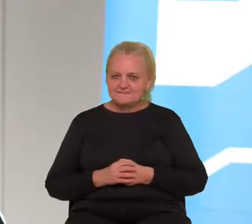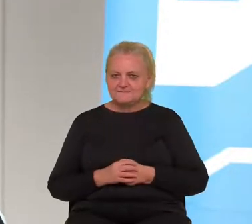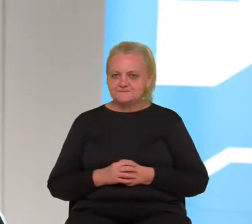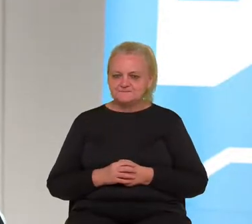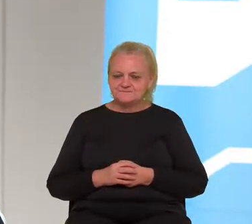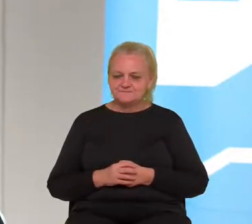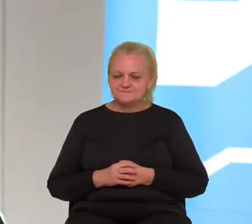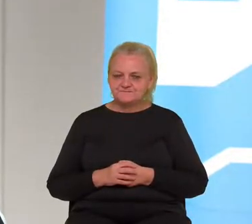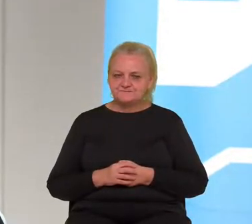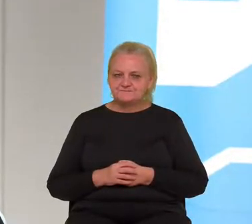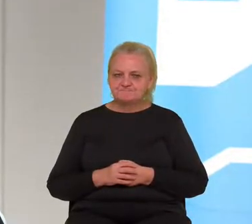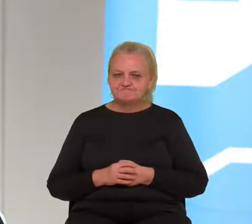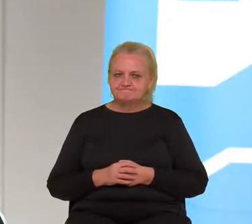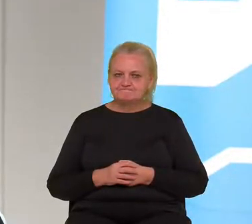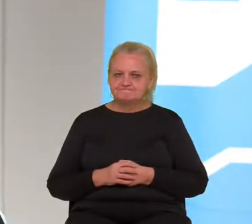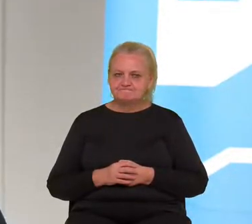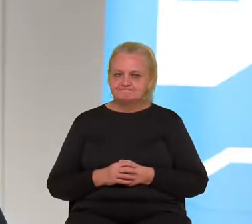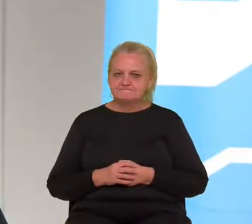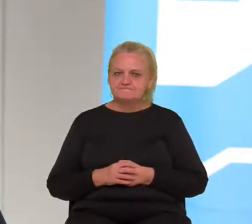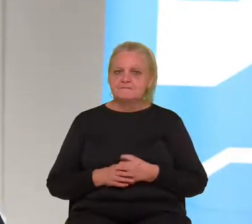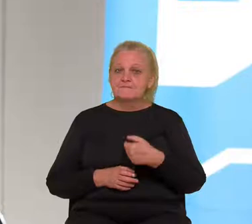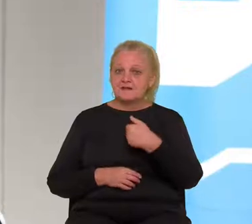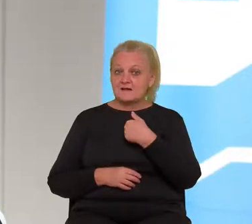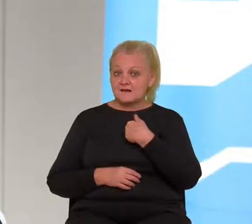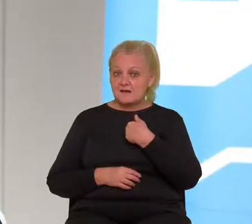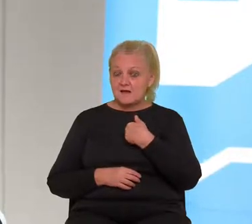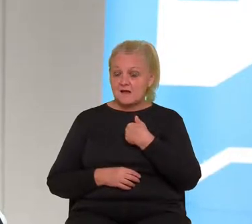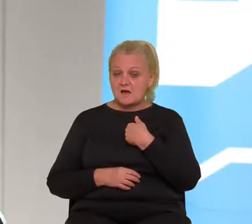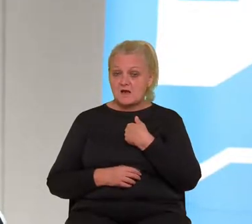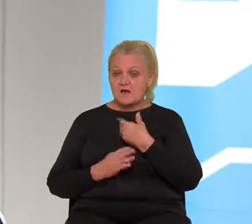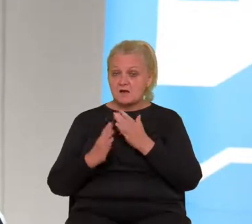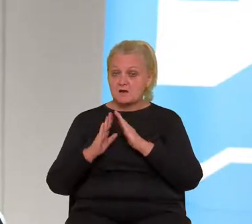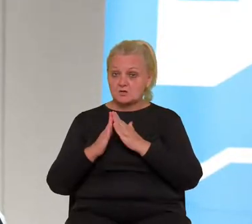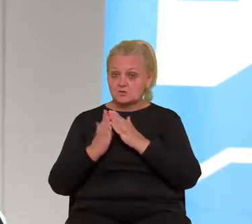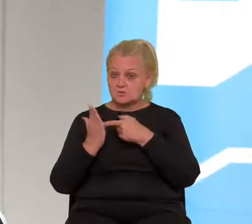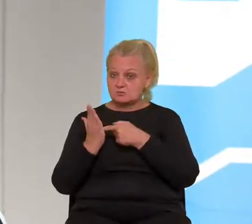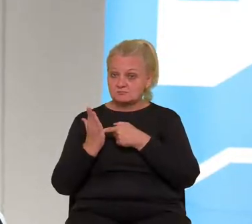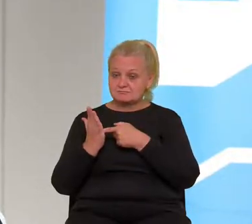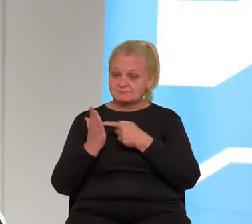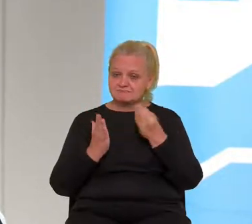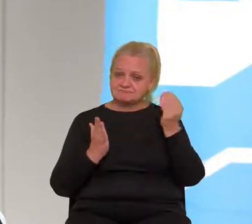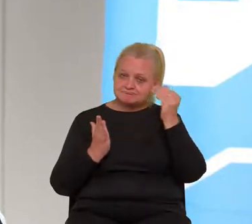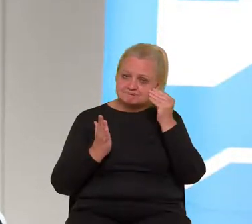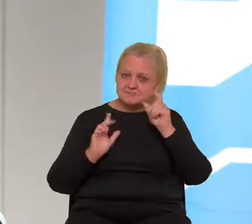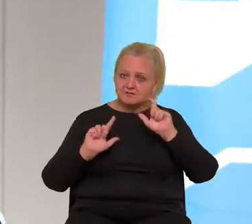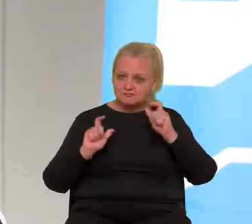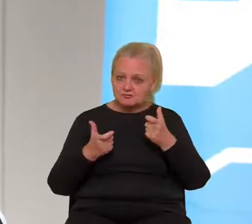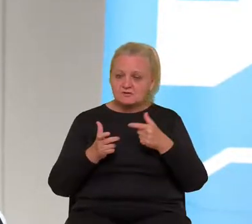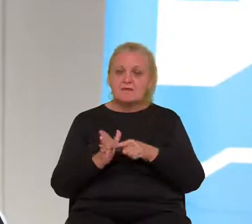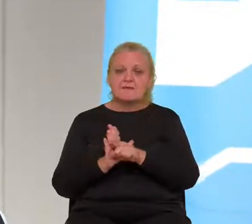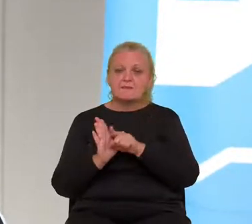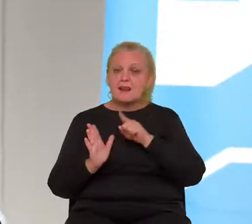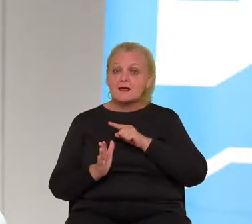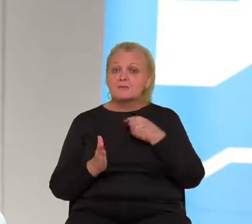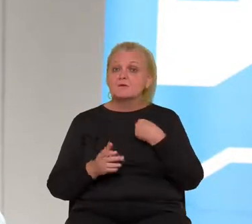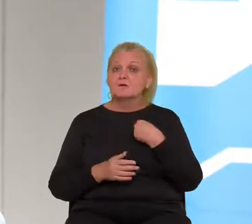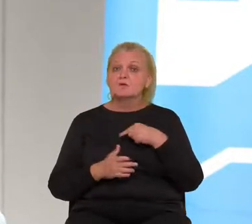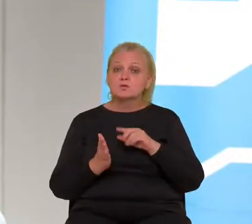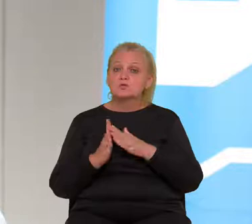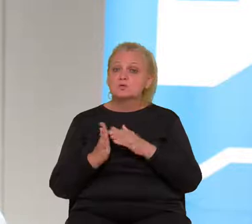o tym, co ja też wyniosłem z tej książki, a mianowicie, że jest to przede wszystkim dla mnie książka